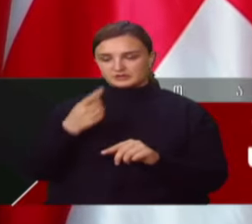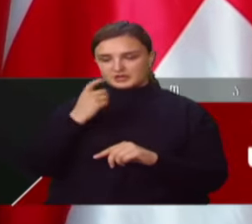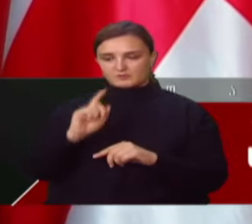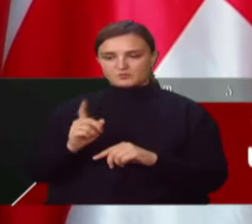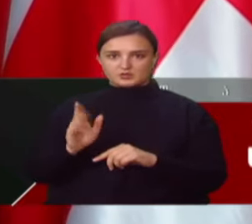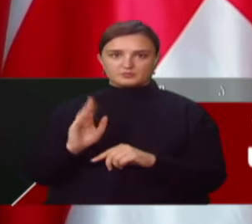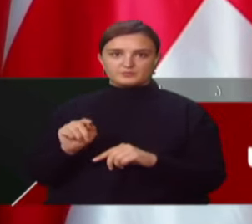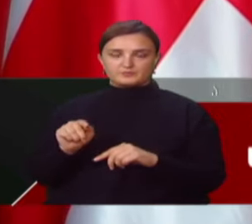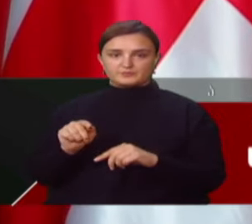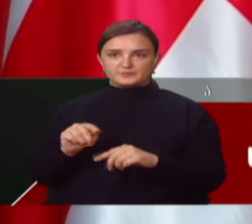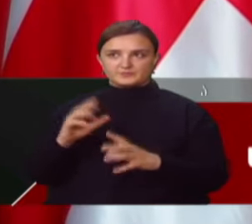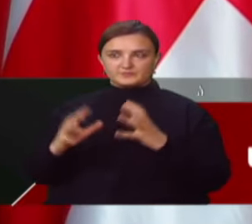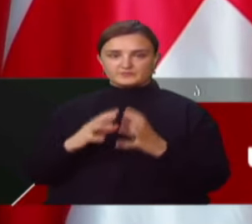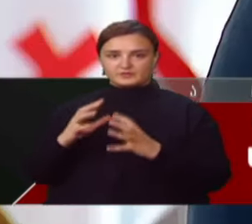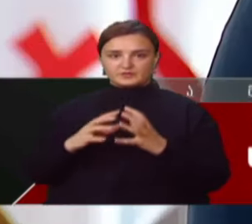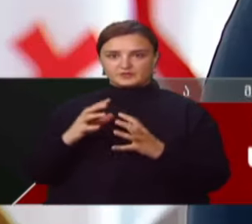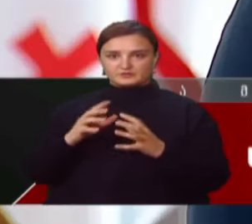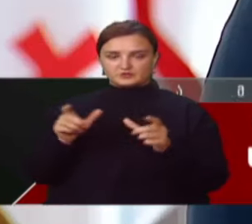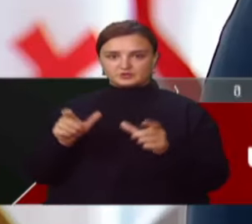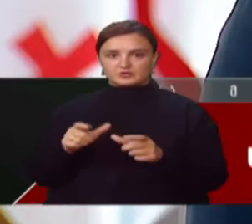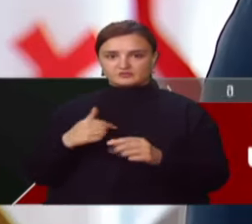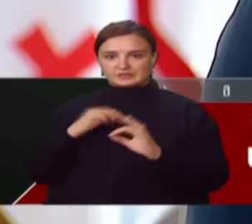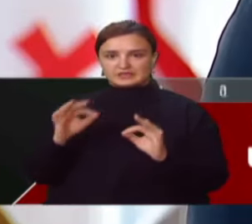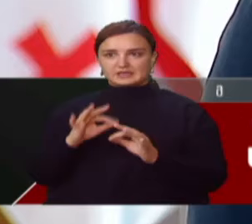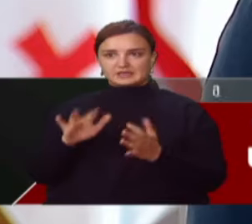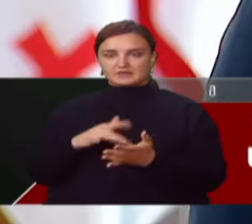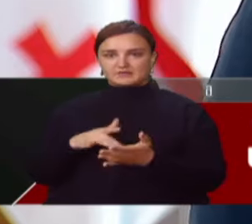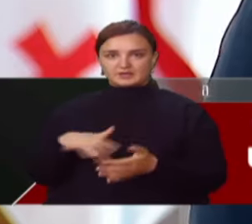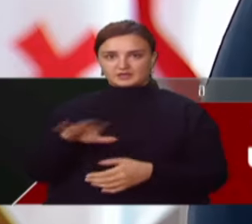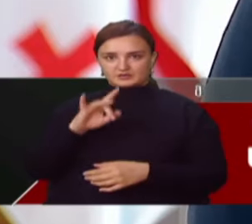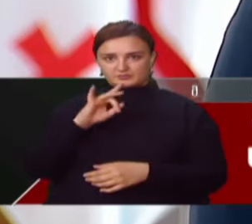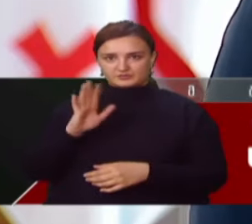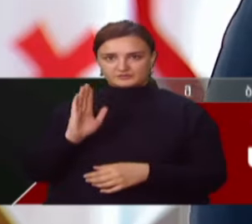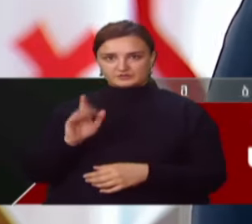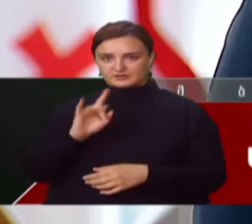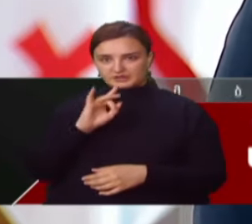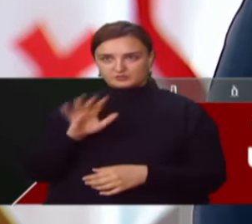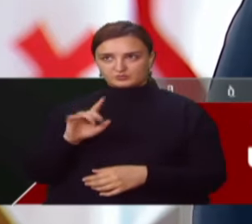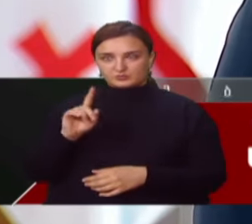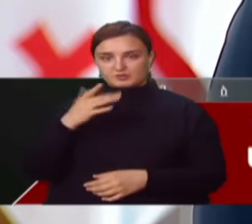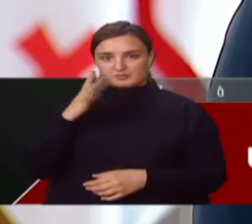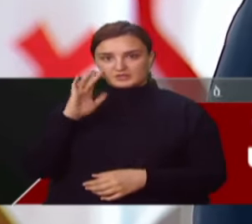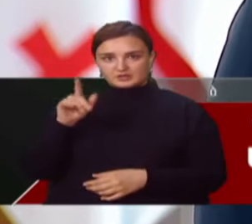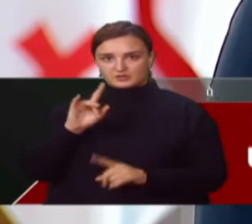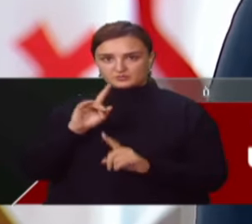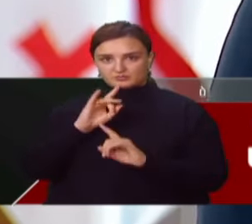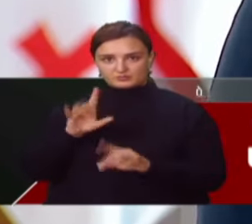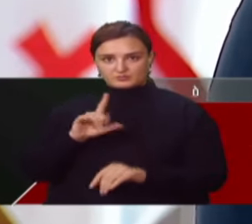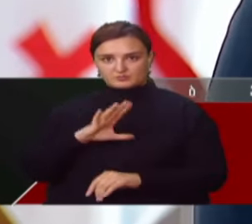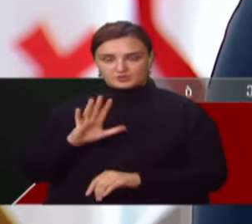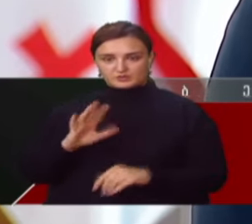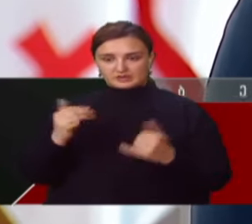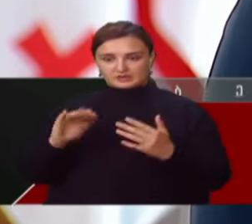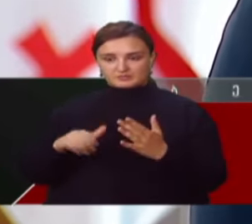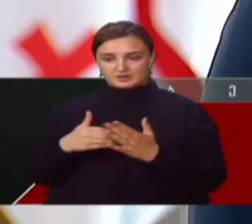ემუქრება საერთაშორისო იზოლაცია. ჩვენ არანაირი ქვეყანა არ ვიქნებოდით ამერიკის შეერთებული შტატები რო არ არსებობდეს სამყაროში, ასე შეხედეთ. და თუ